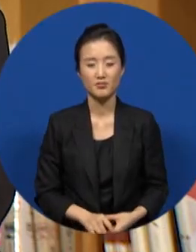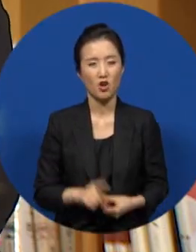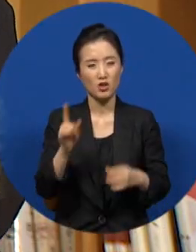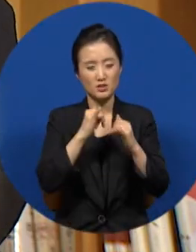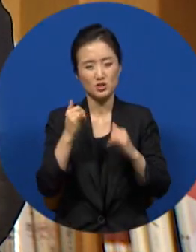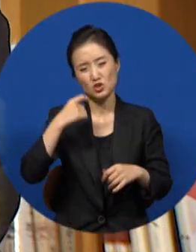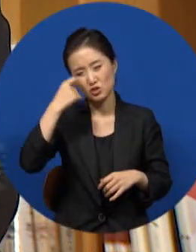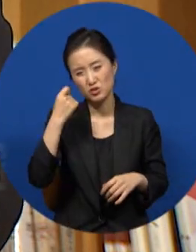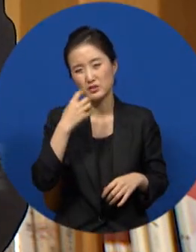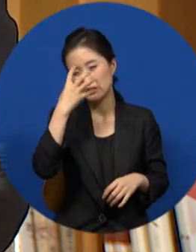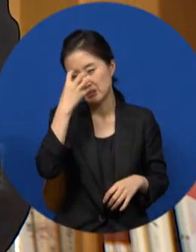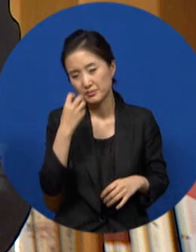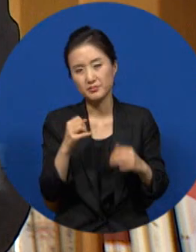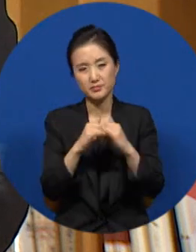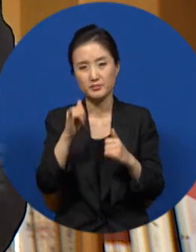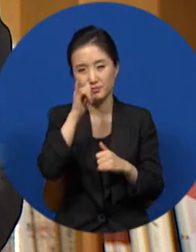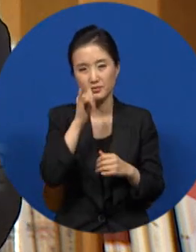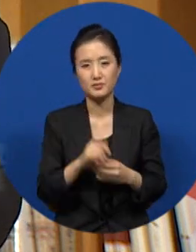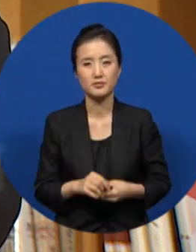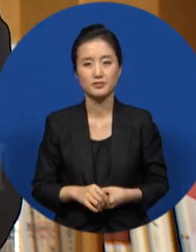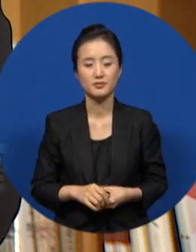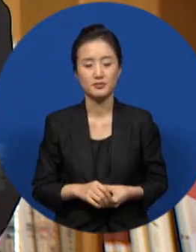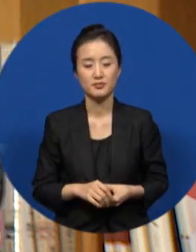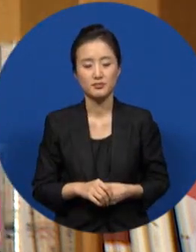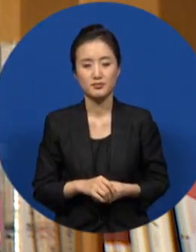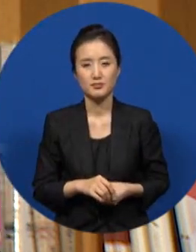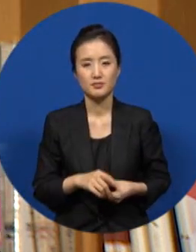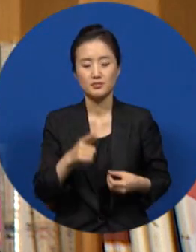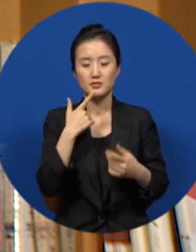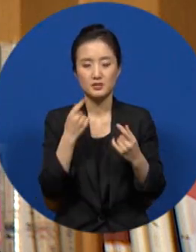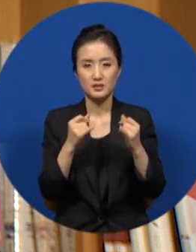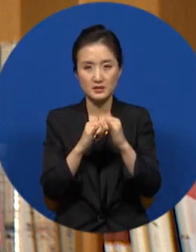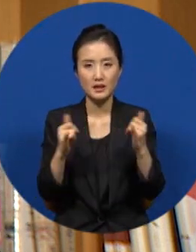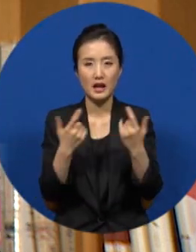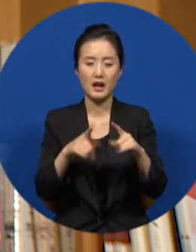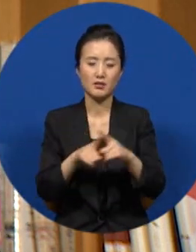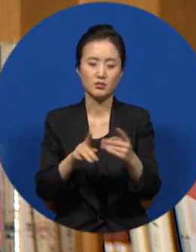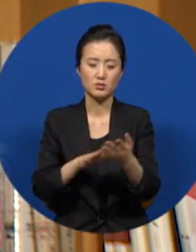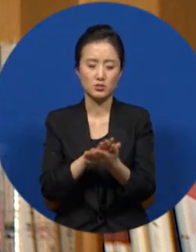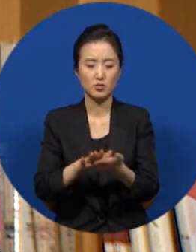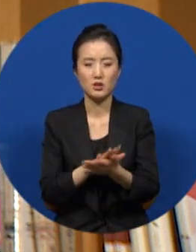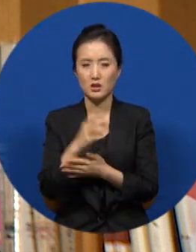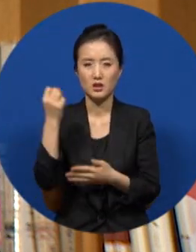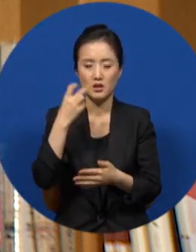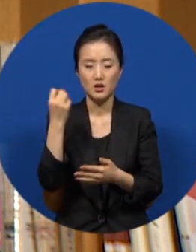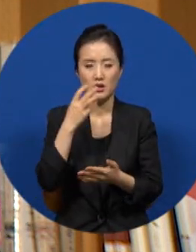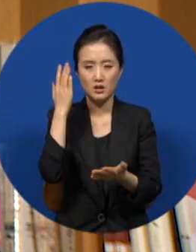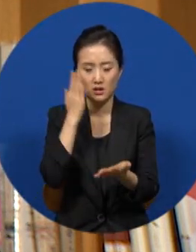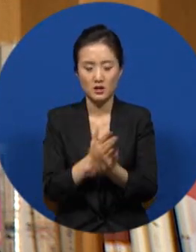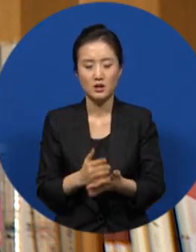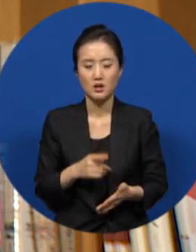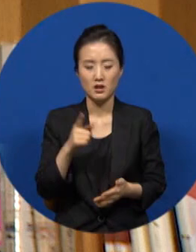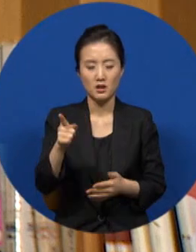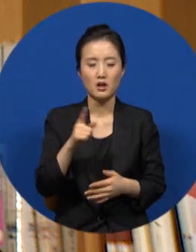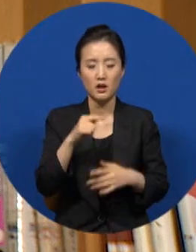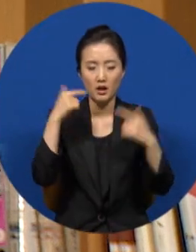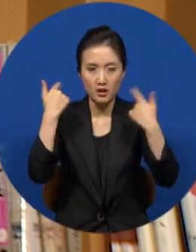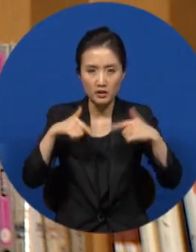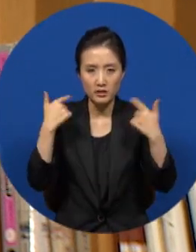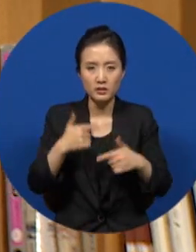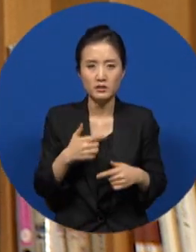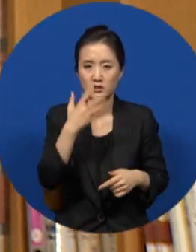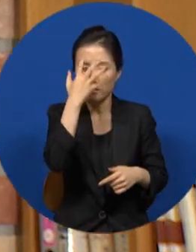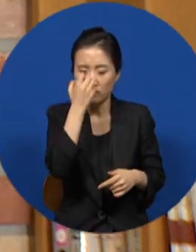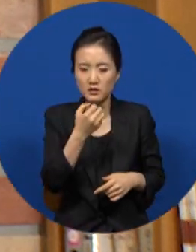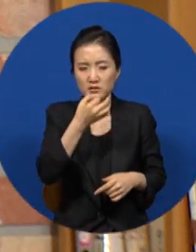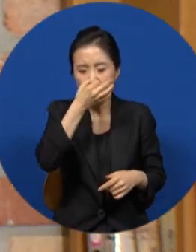않습니까? 맨날 슬프대 그냥 뭐 우울하고 좌절스러운 얘기 그런 분하고 자주 놀지 마십시오. 왜냐면은 그 습하고 음한 기운이 전이